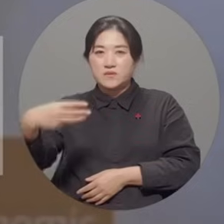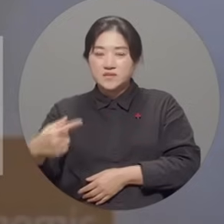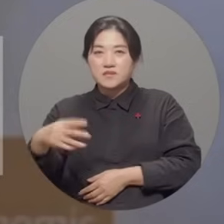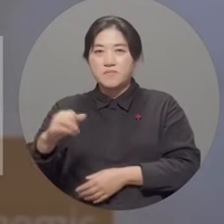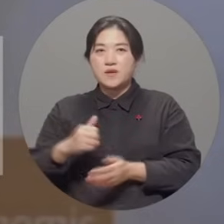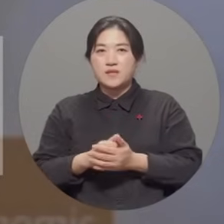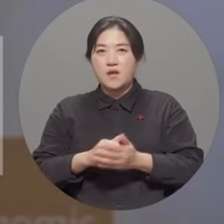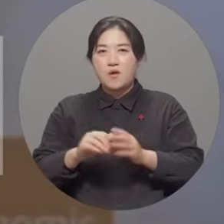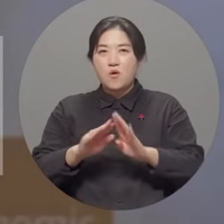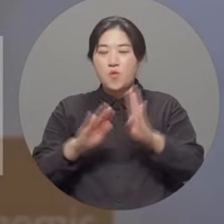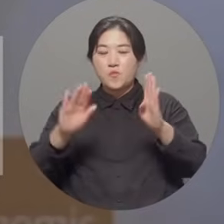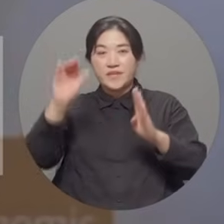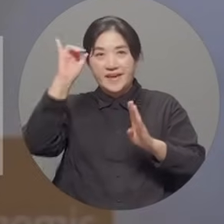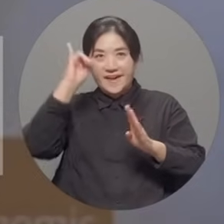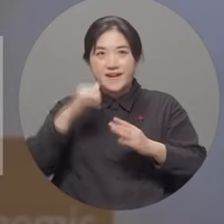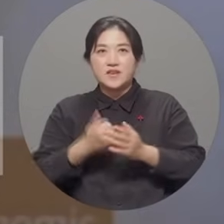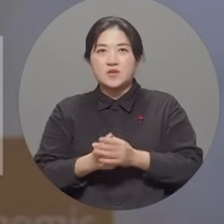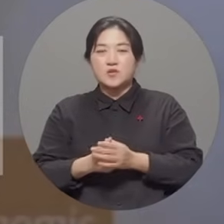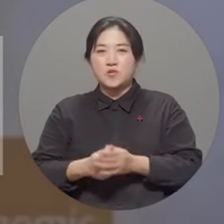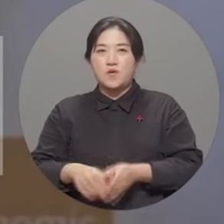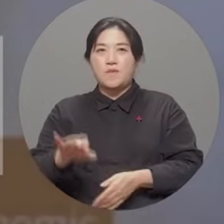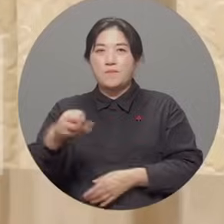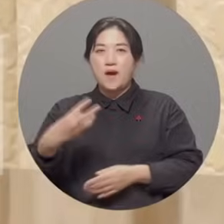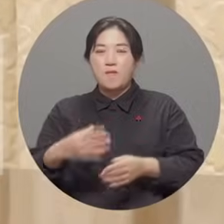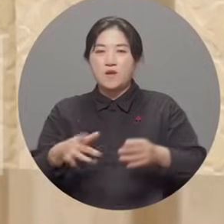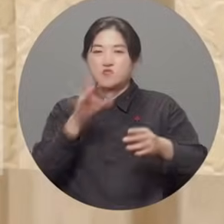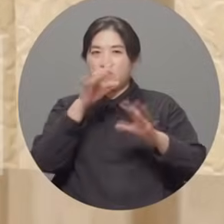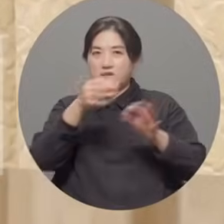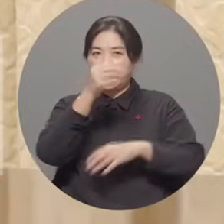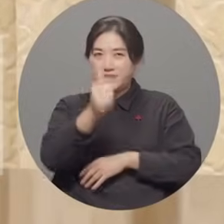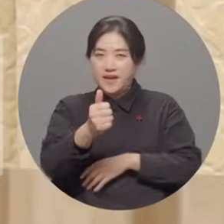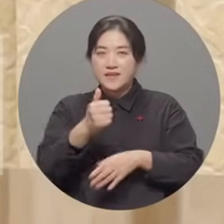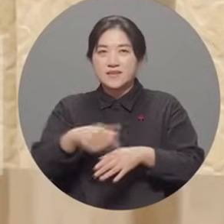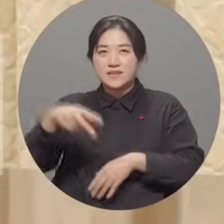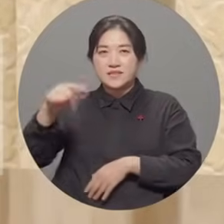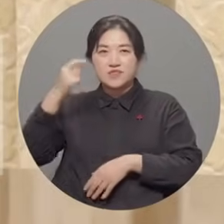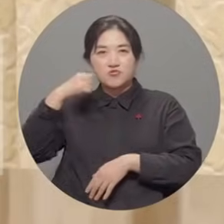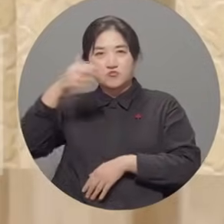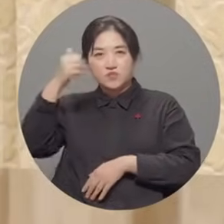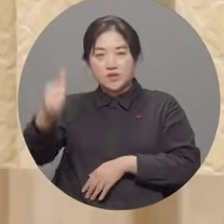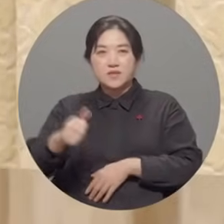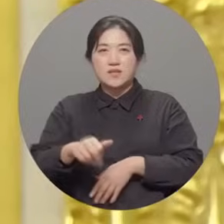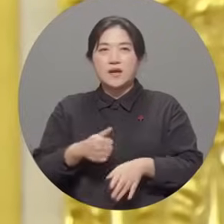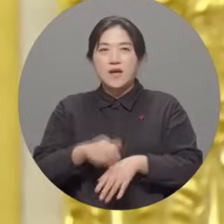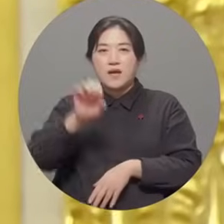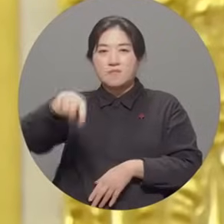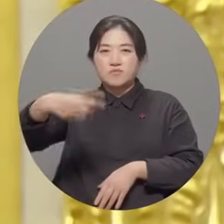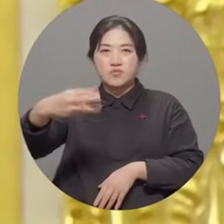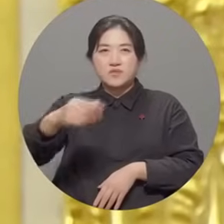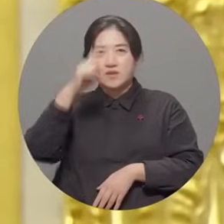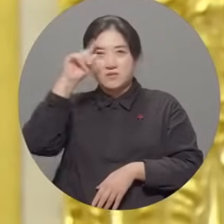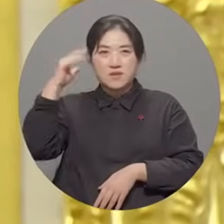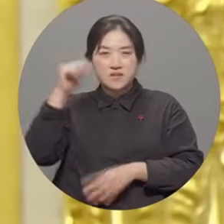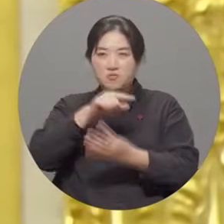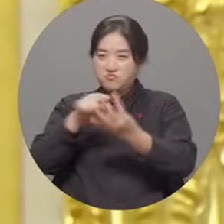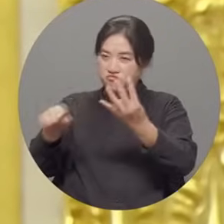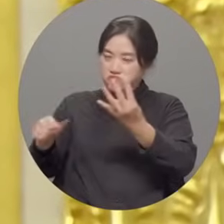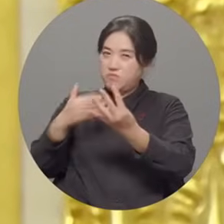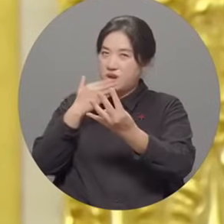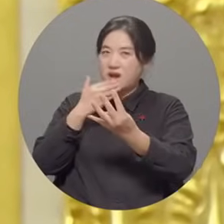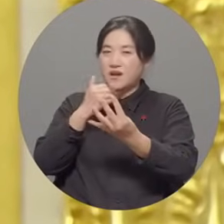경영자와 제롬 파월 미국 연방준비제도 의장, 시진핑 중국 국가주석과 블라디미르 푸틴 러시아 대통령 등이